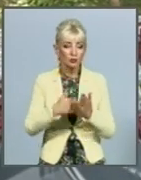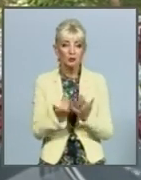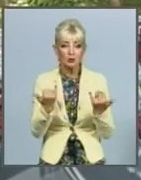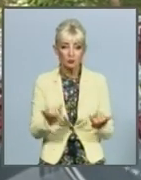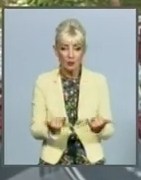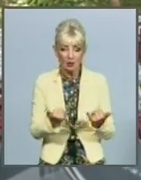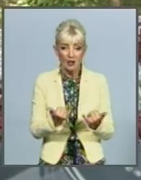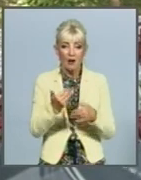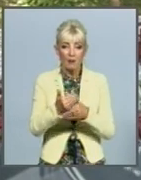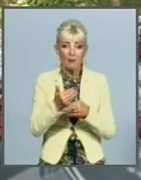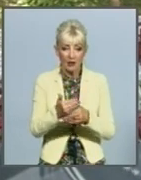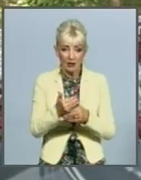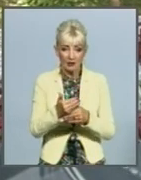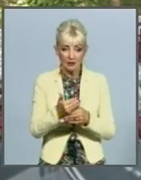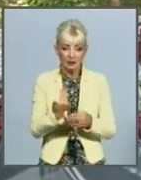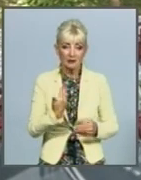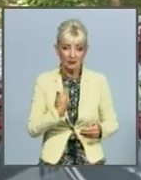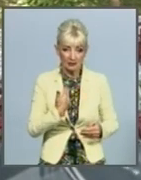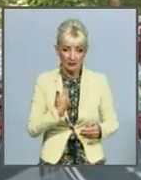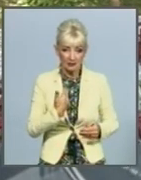допомагає нам наш